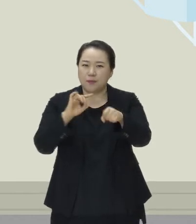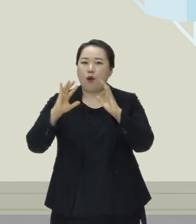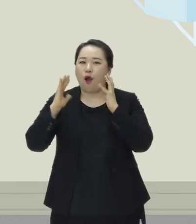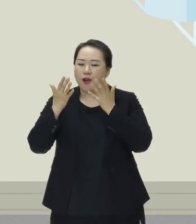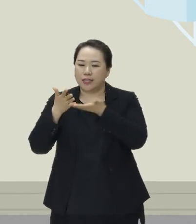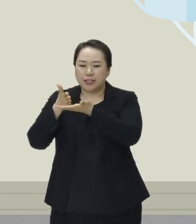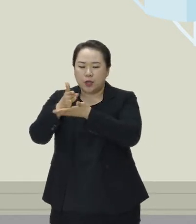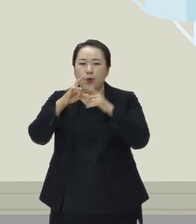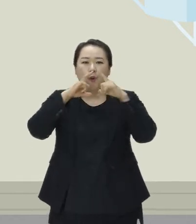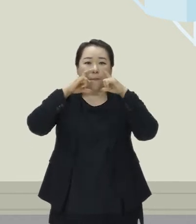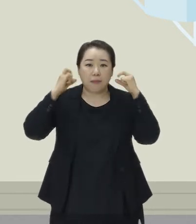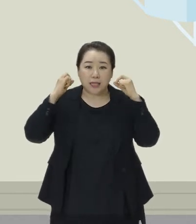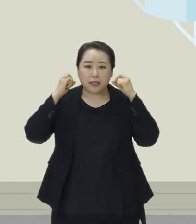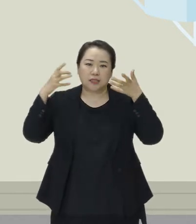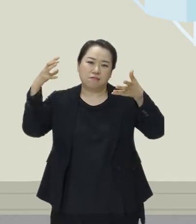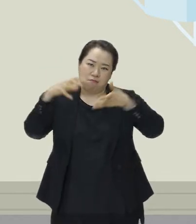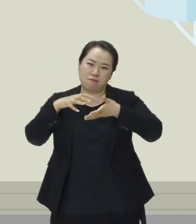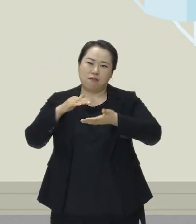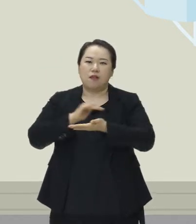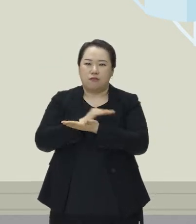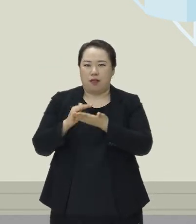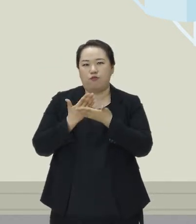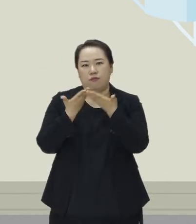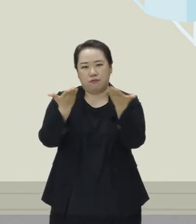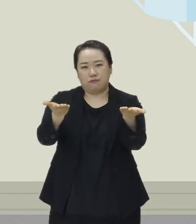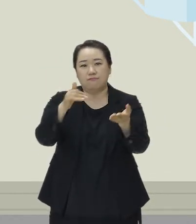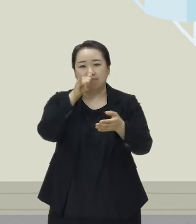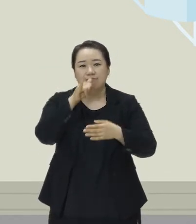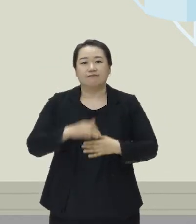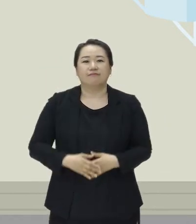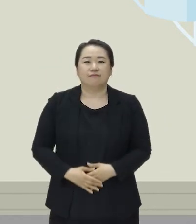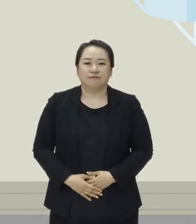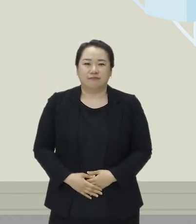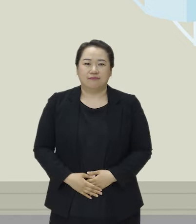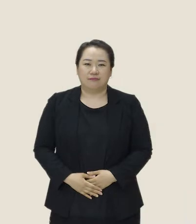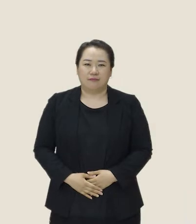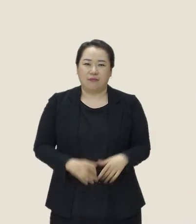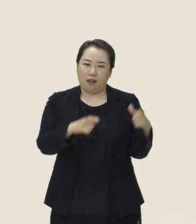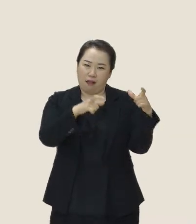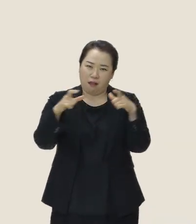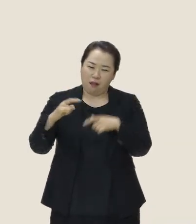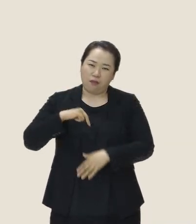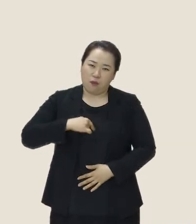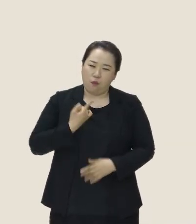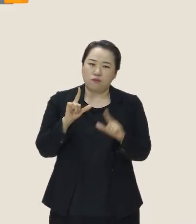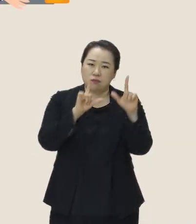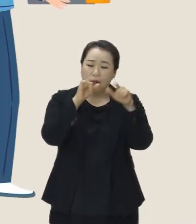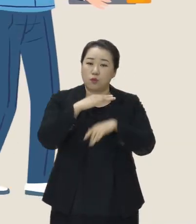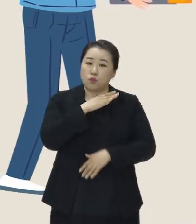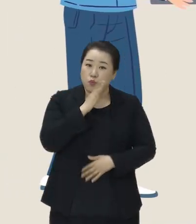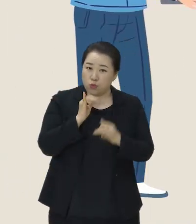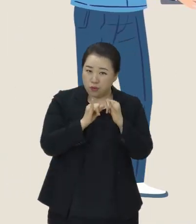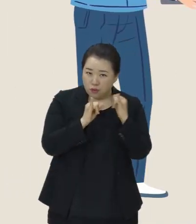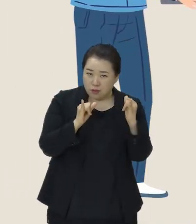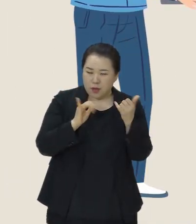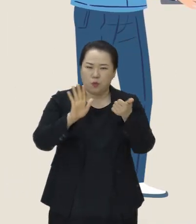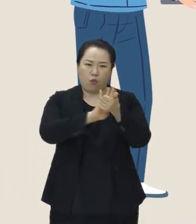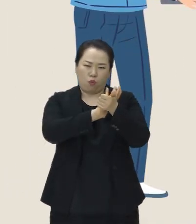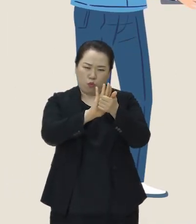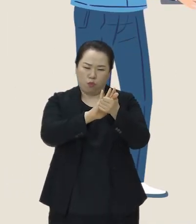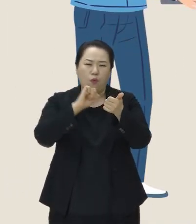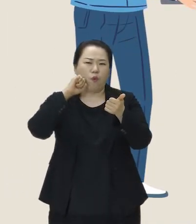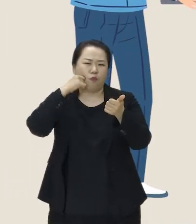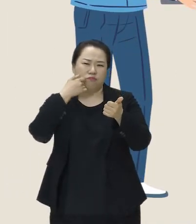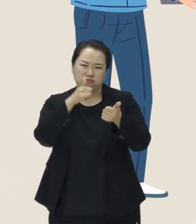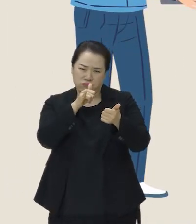영유아용과 교직원용 마스크 총 19,875매를 배부했습니다. 관내 독거노인이나 장애인 1인